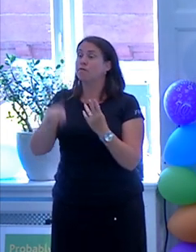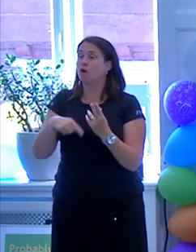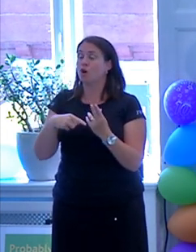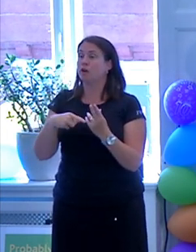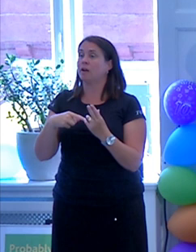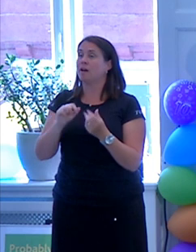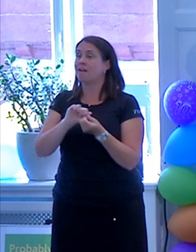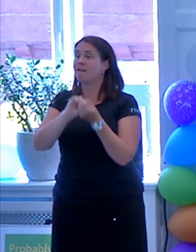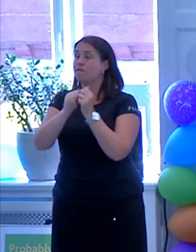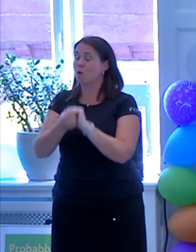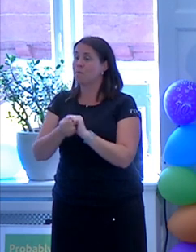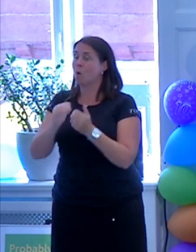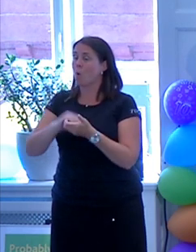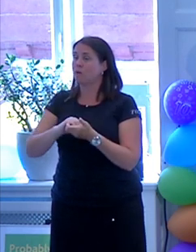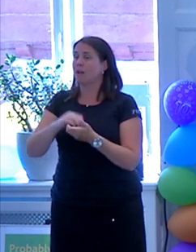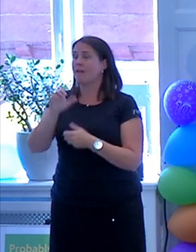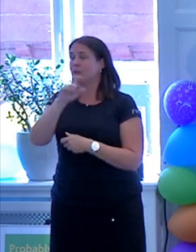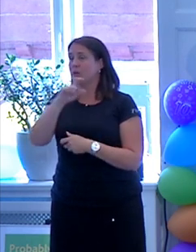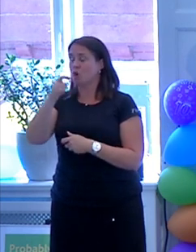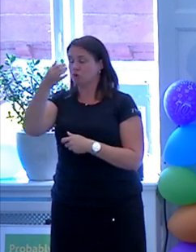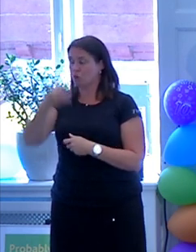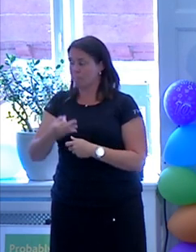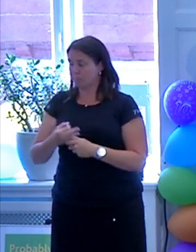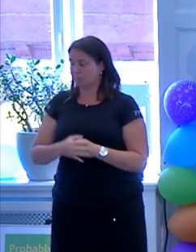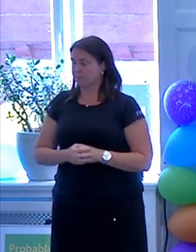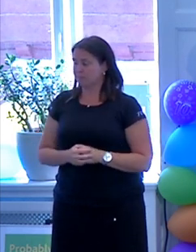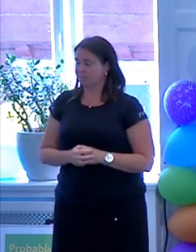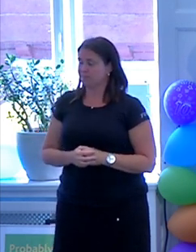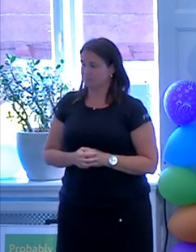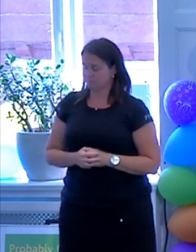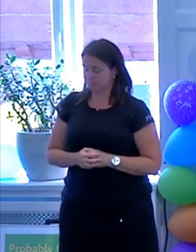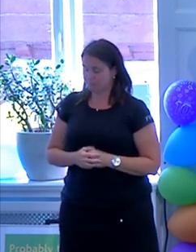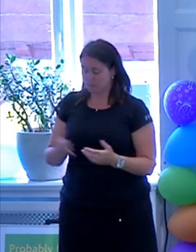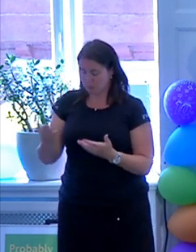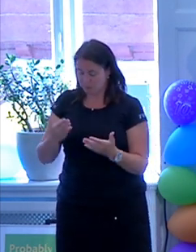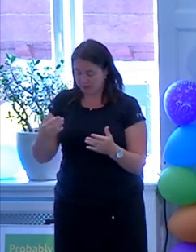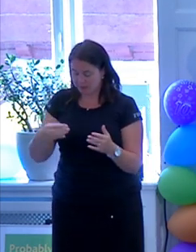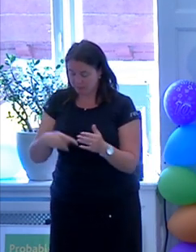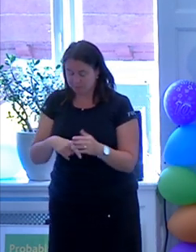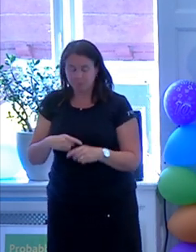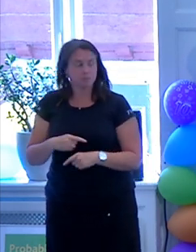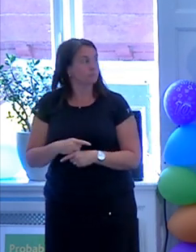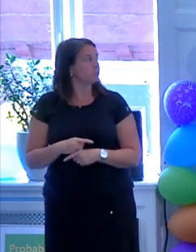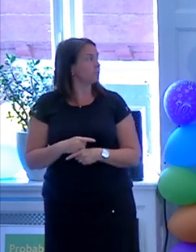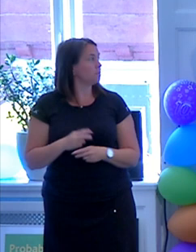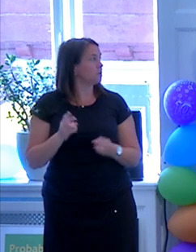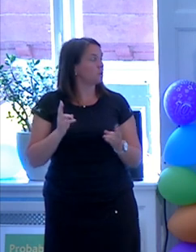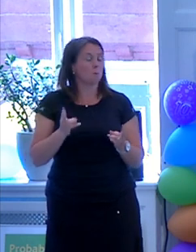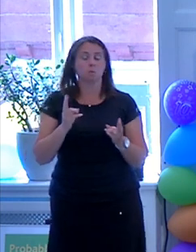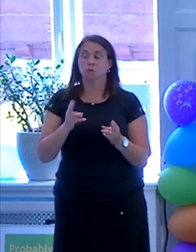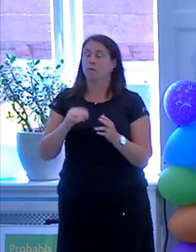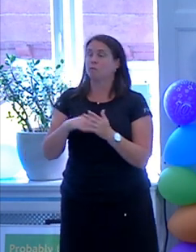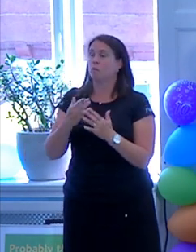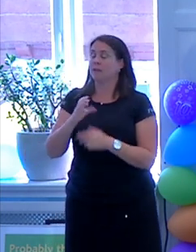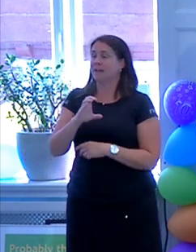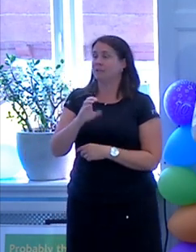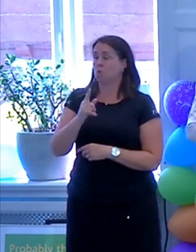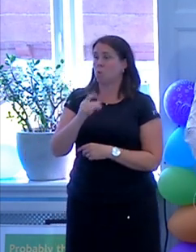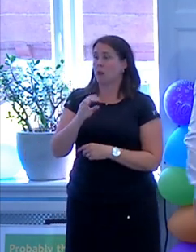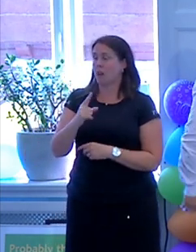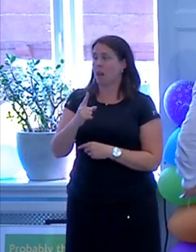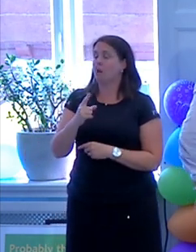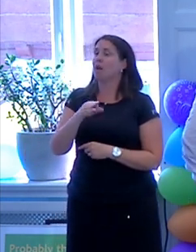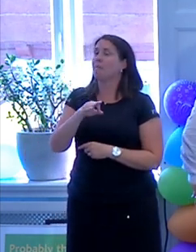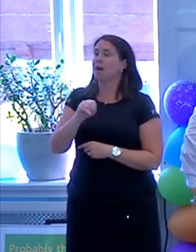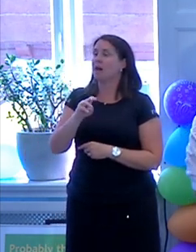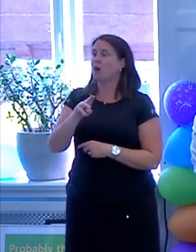reformer och entreprenörskap. Fint ska det vara. Välkommen hit Andreas. Tack. Och så har vi med oss från Sveriges kommun och landsting, SKL,